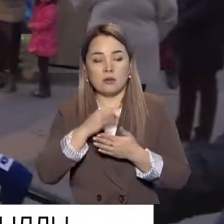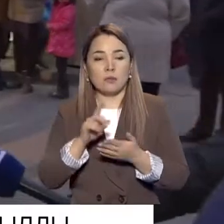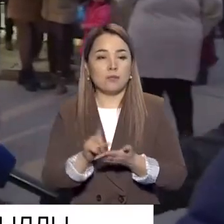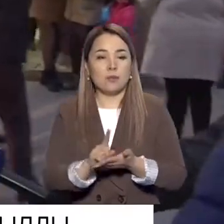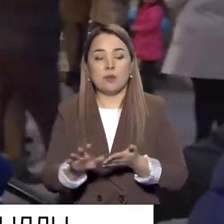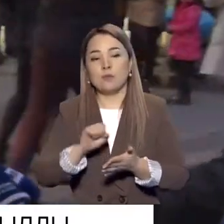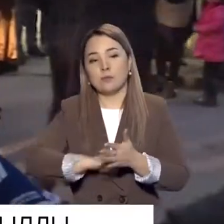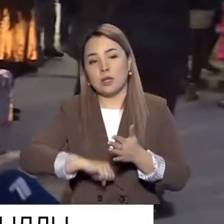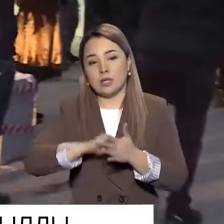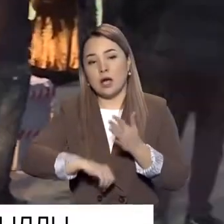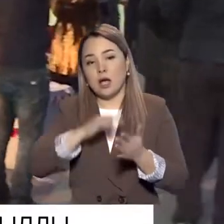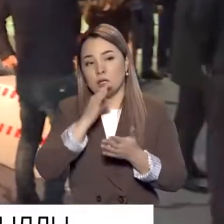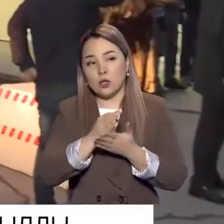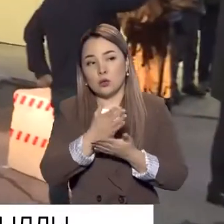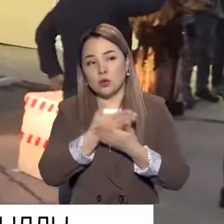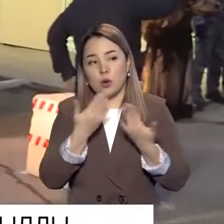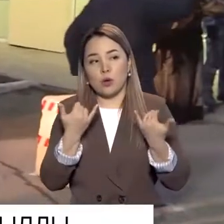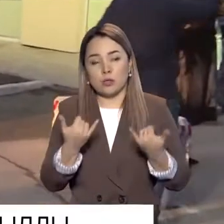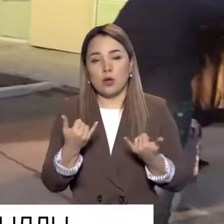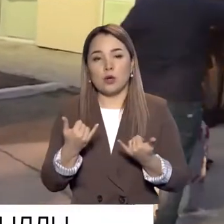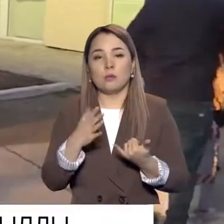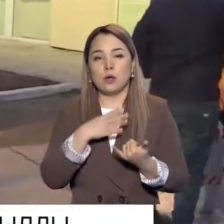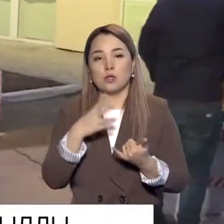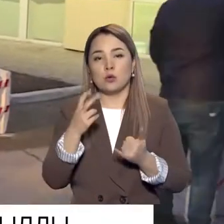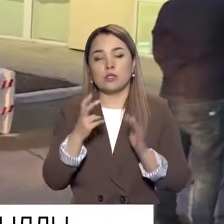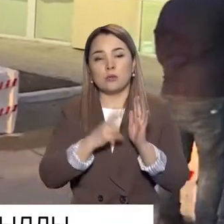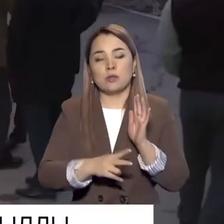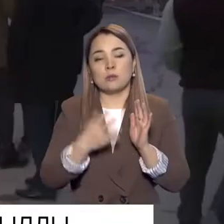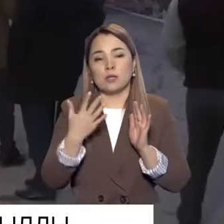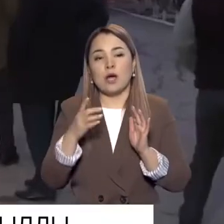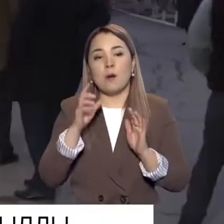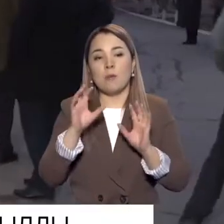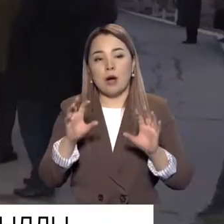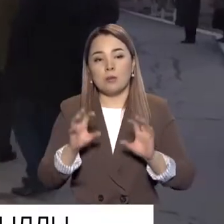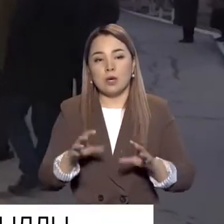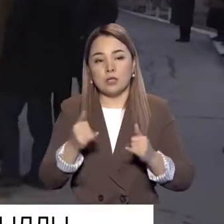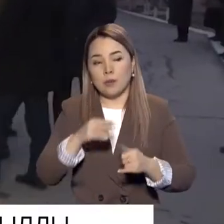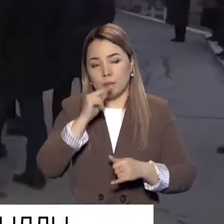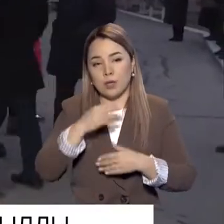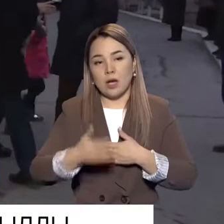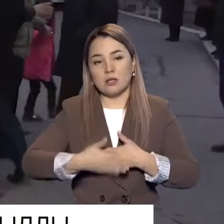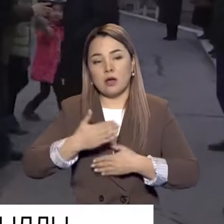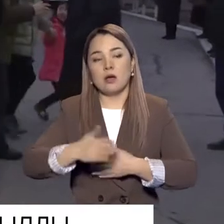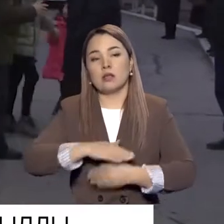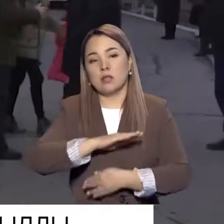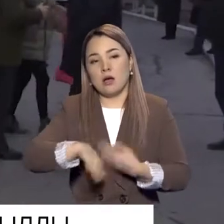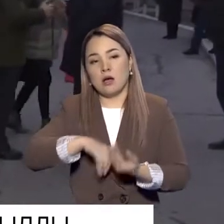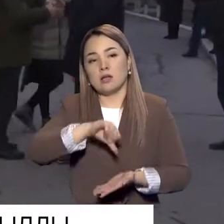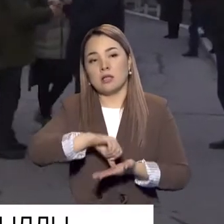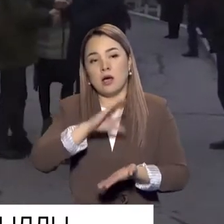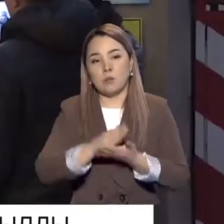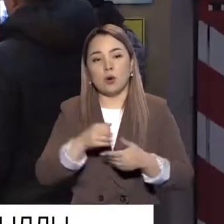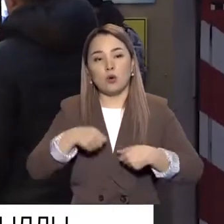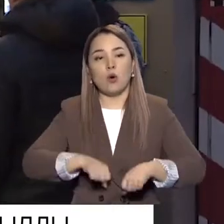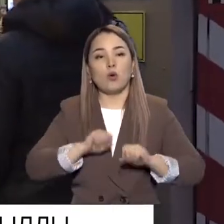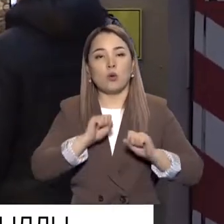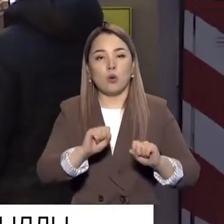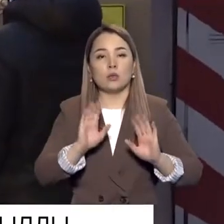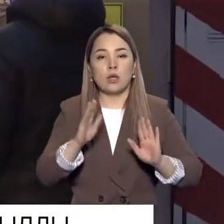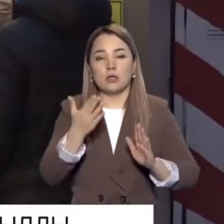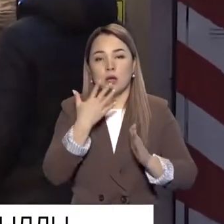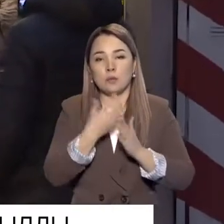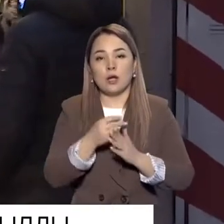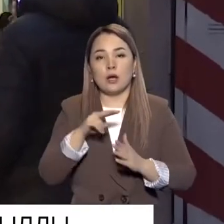қылмыстық кодекстің 272-ші бабы, яғни жаппай тәртіпсіздікке қатысы бар деген айып тағылған. Құқық қорғаушылар бір ғана